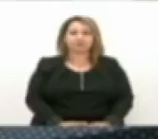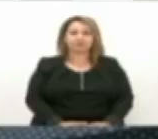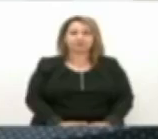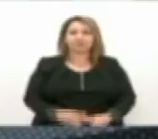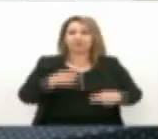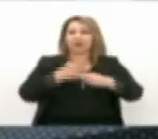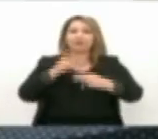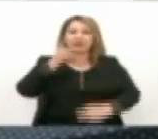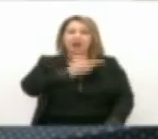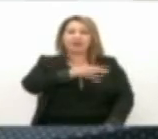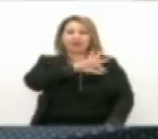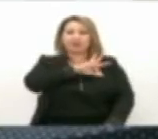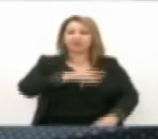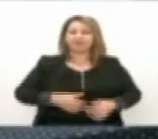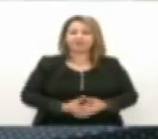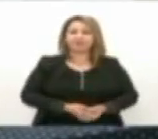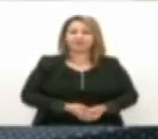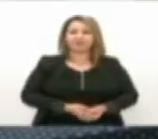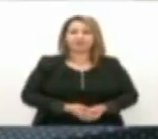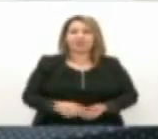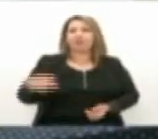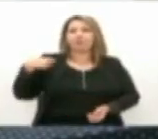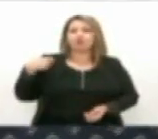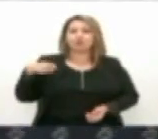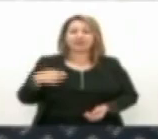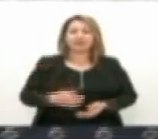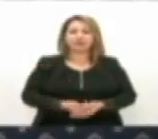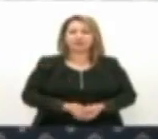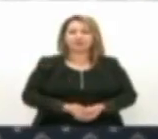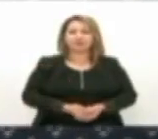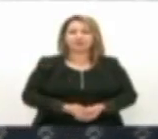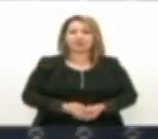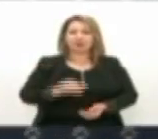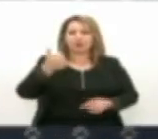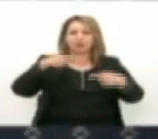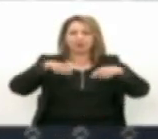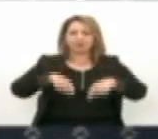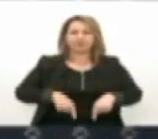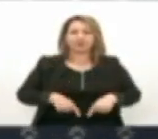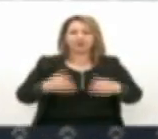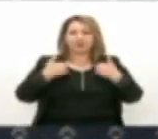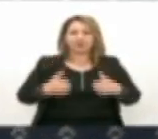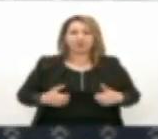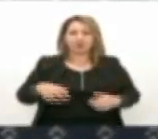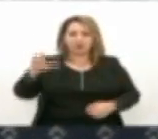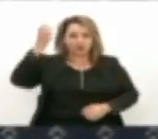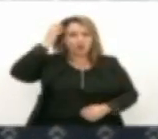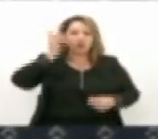بسم الله الرحمن الرحيم. سيدي الرئيس، سيد الوزير الأول، أعضاء الحكومة